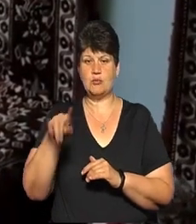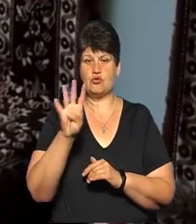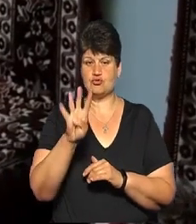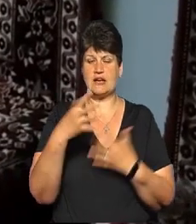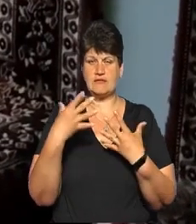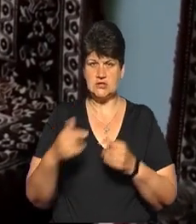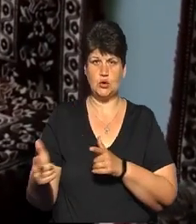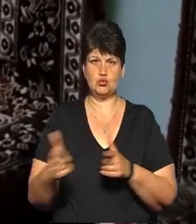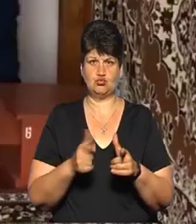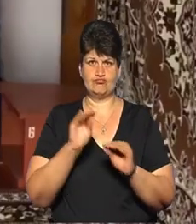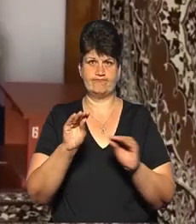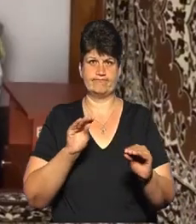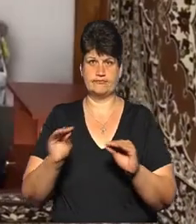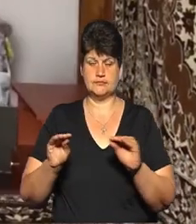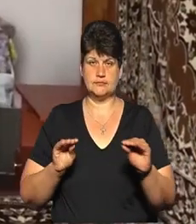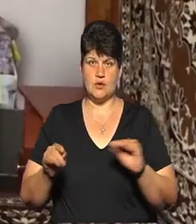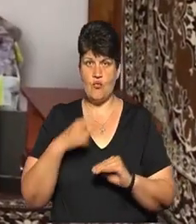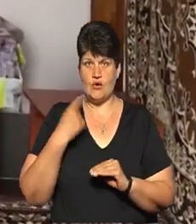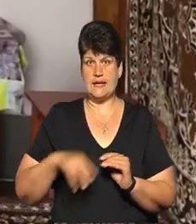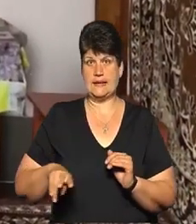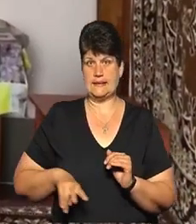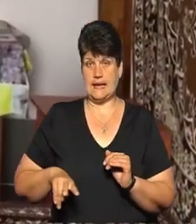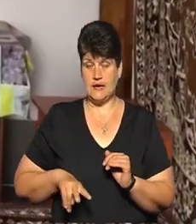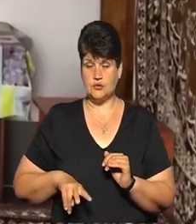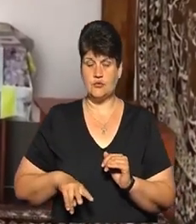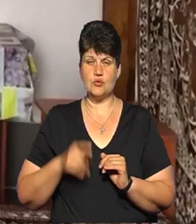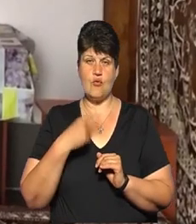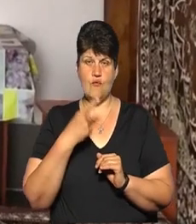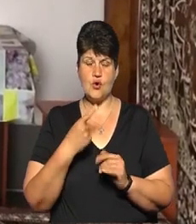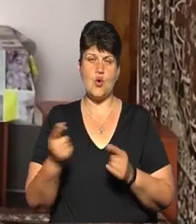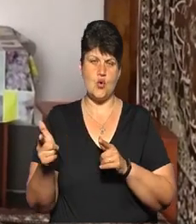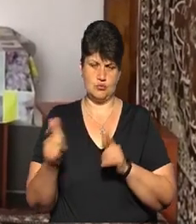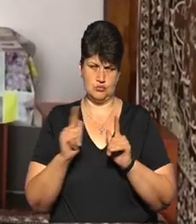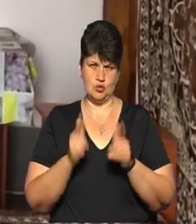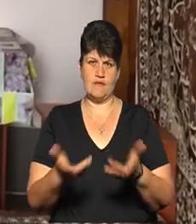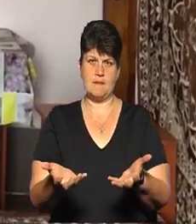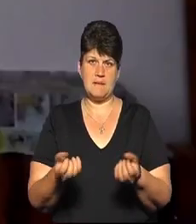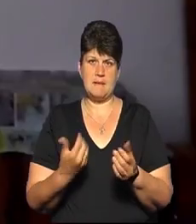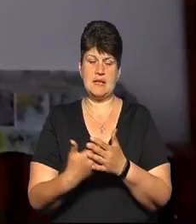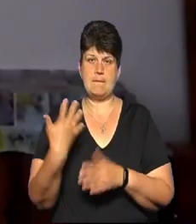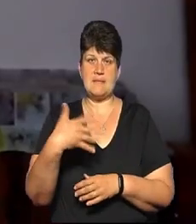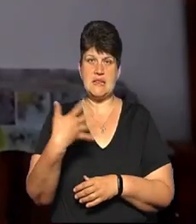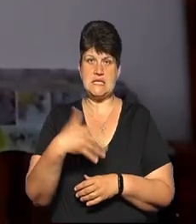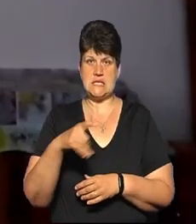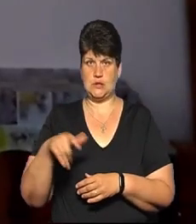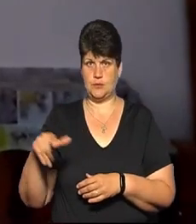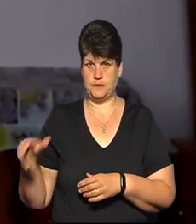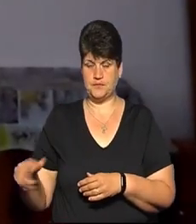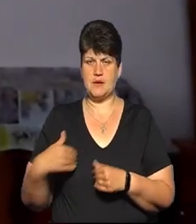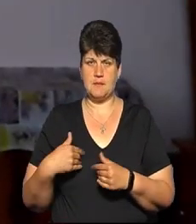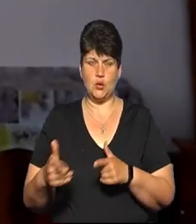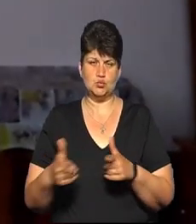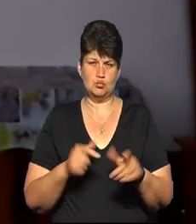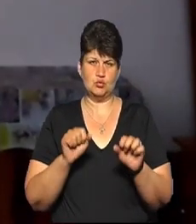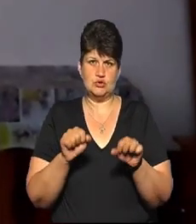готують до заселення, каже директор Іван Грищук. За його словами, готові прийняти приблизно 50 осіб. Ми готуємо по можливості